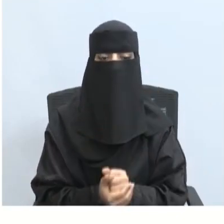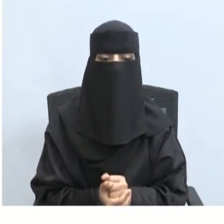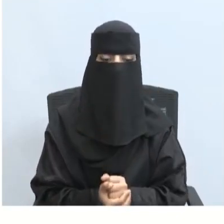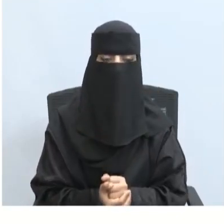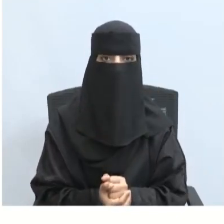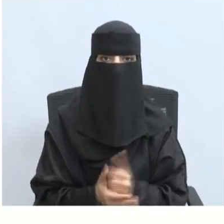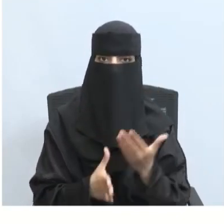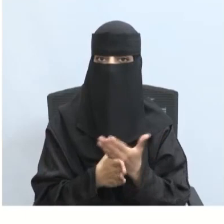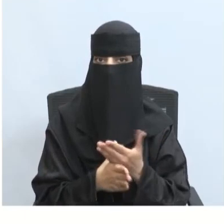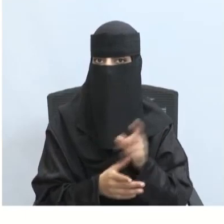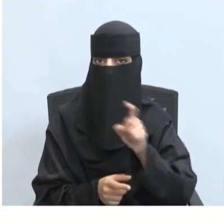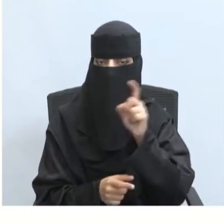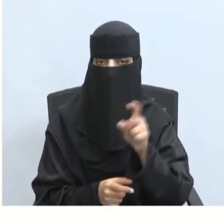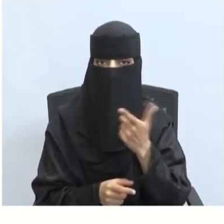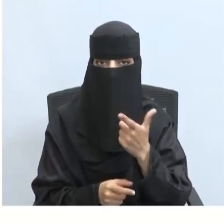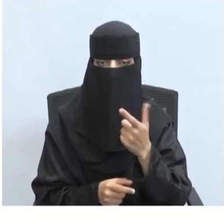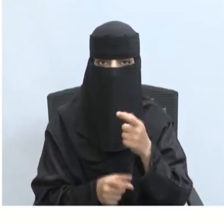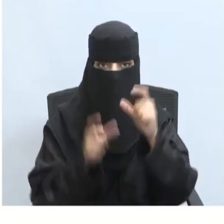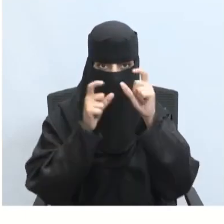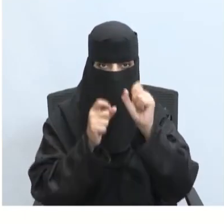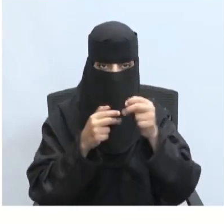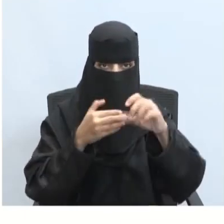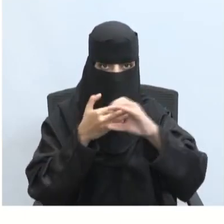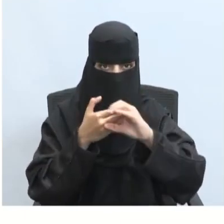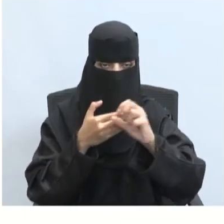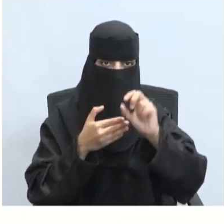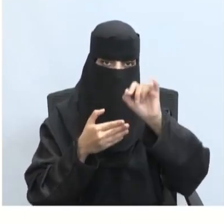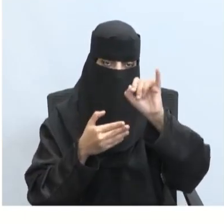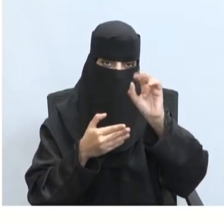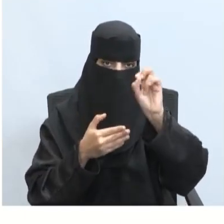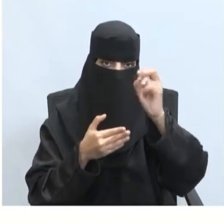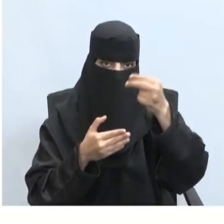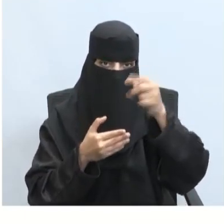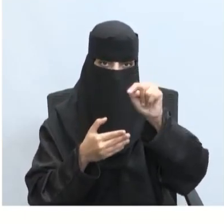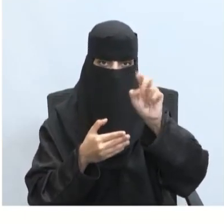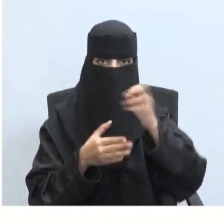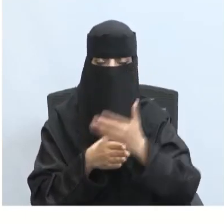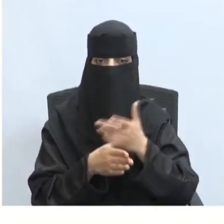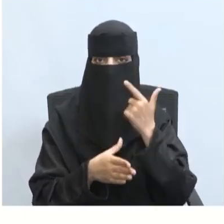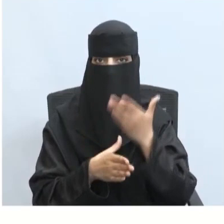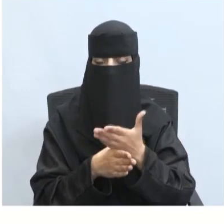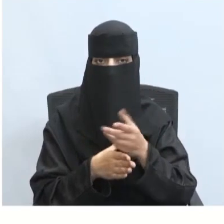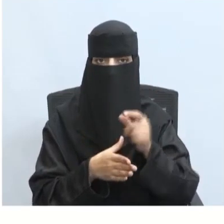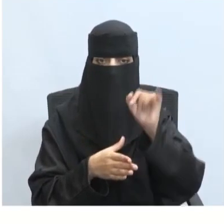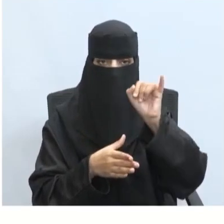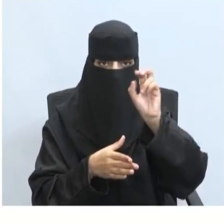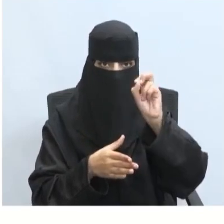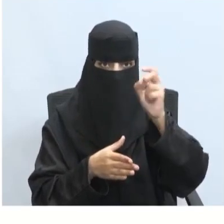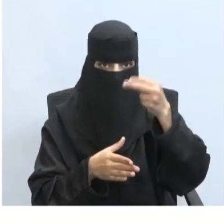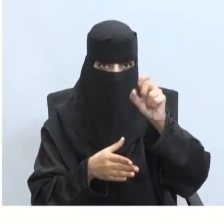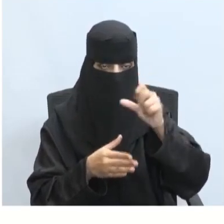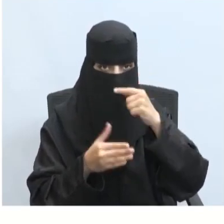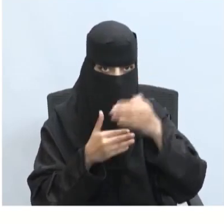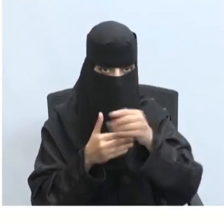مقعره لماذا لماذا استخدمنا عدسات مقعره نعم احسنت لان العدسه المقعره التي اطلقنا